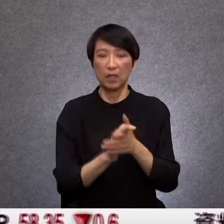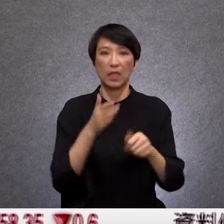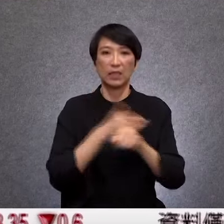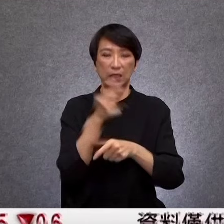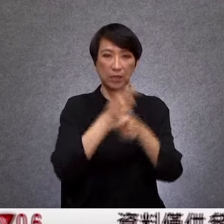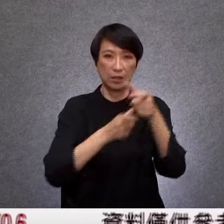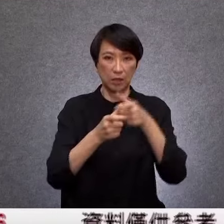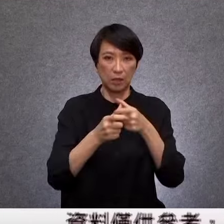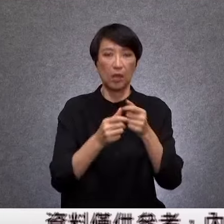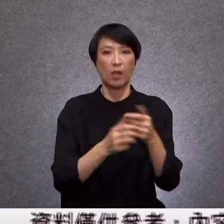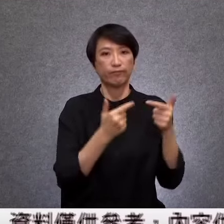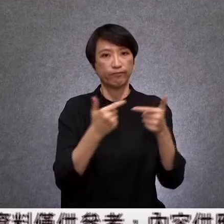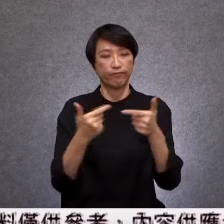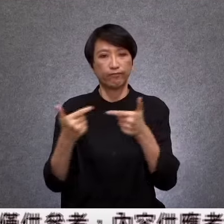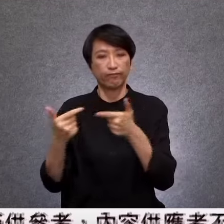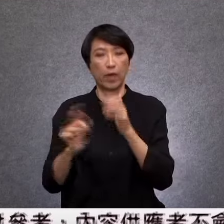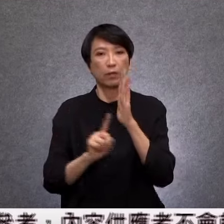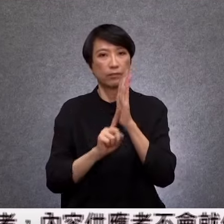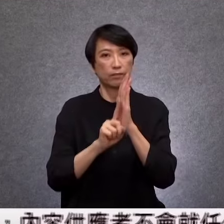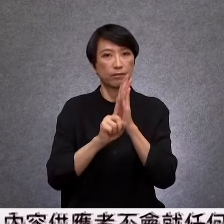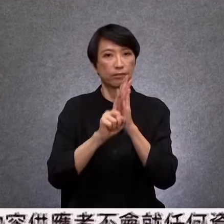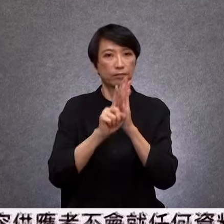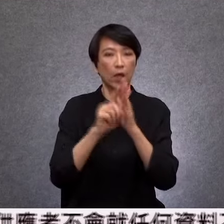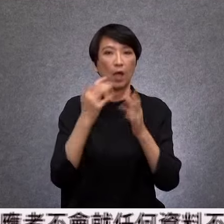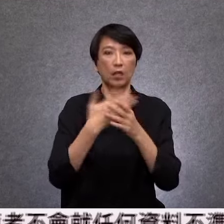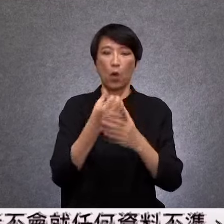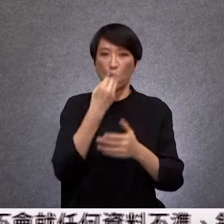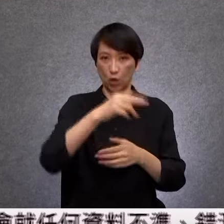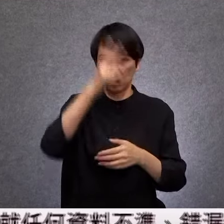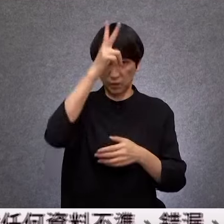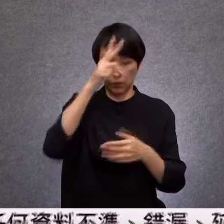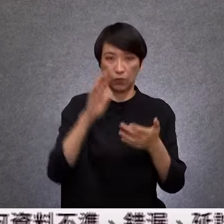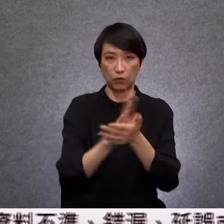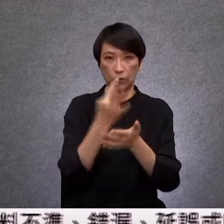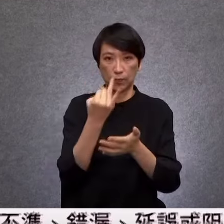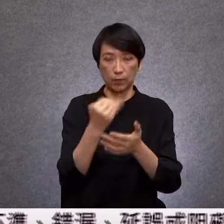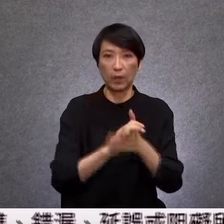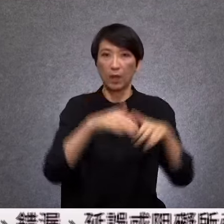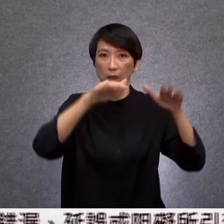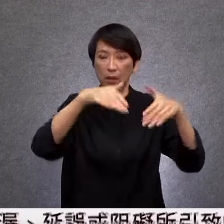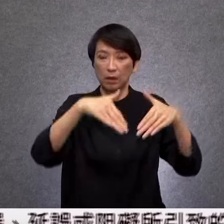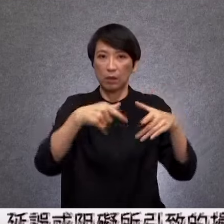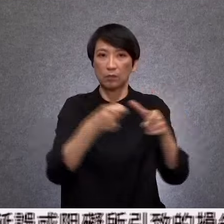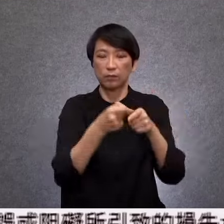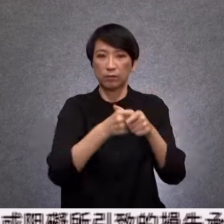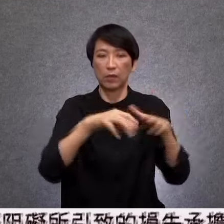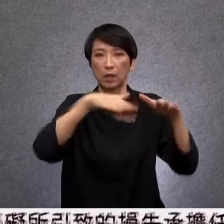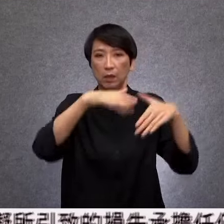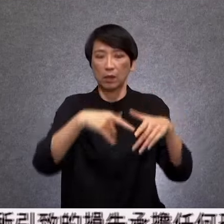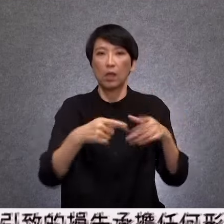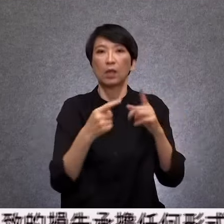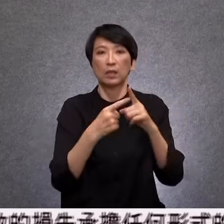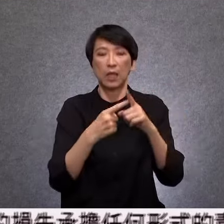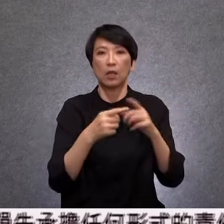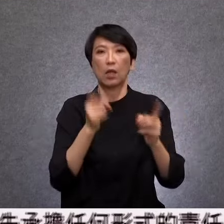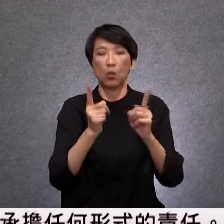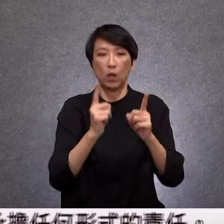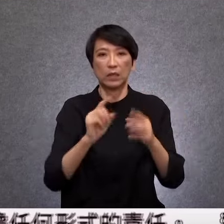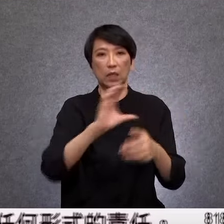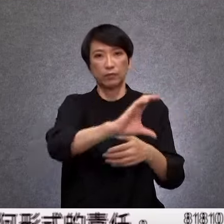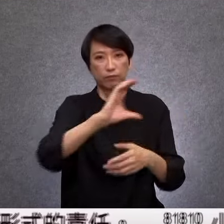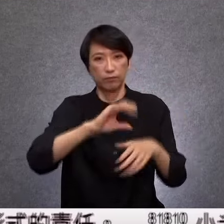2.5%-3.5%啦。嚟緊咧個經濟咧都會陸續向好，因為特區政府喺過去呢幾年咧，無論係招商